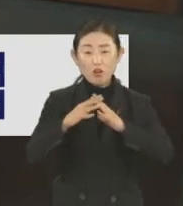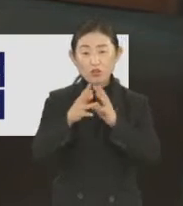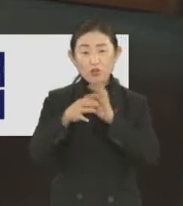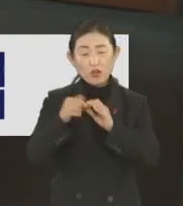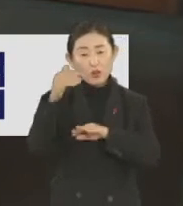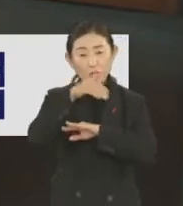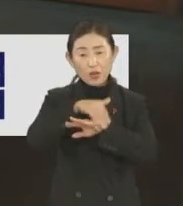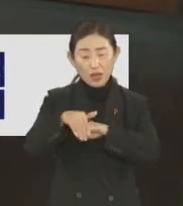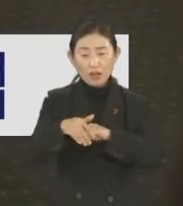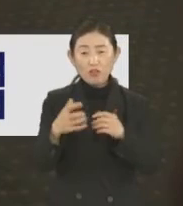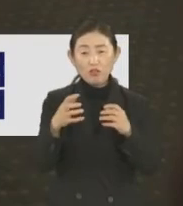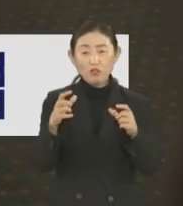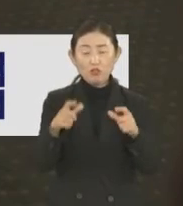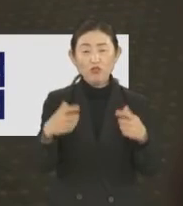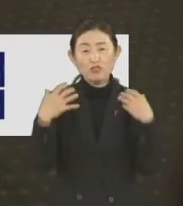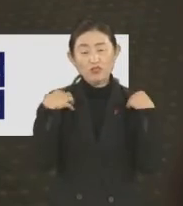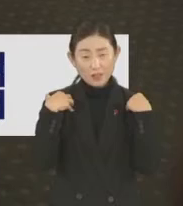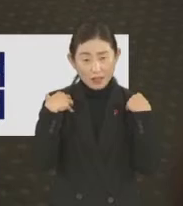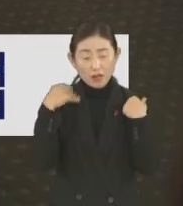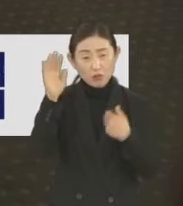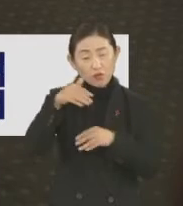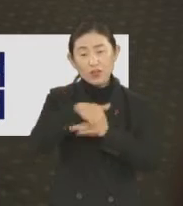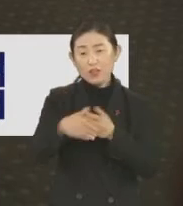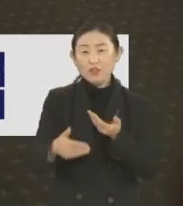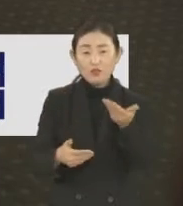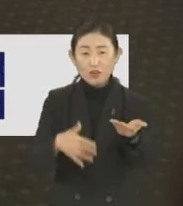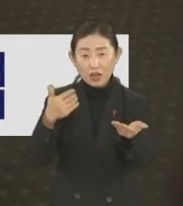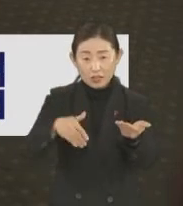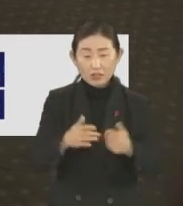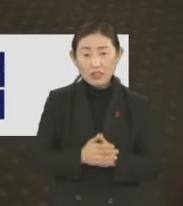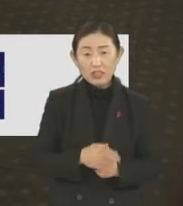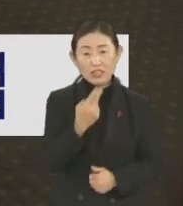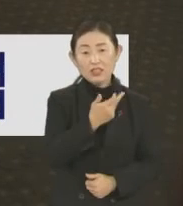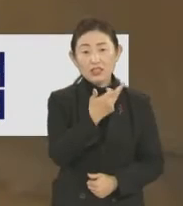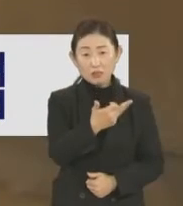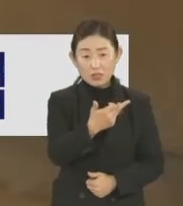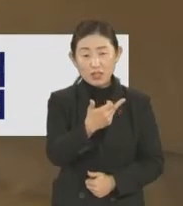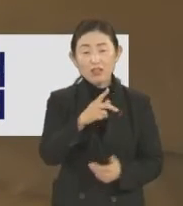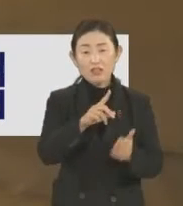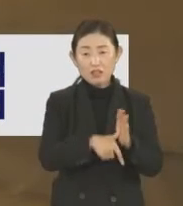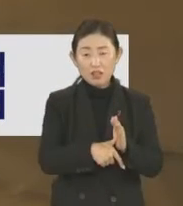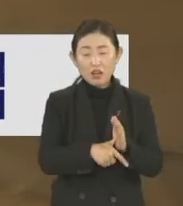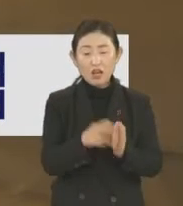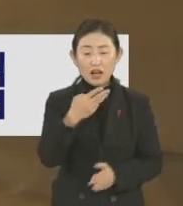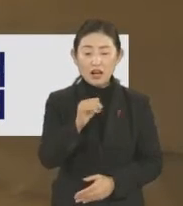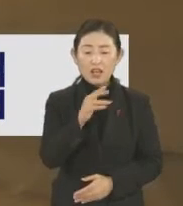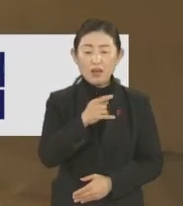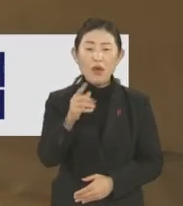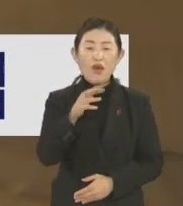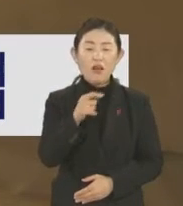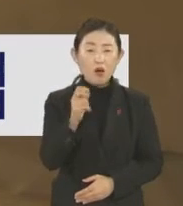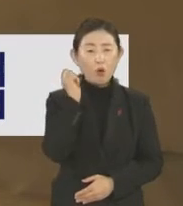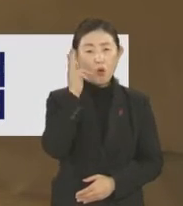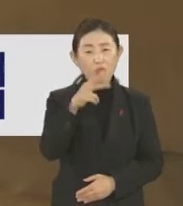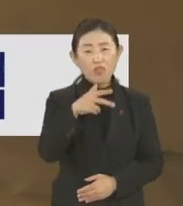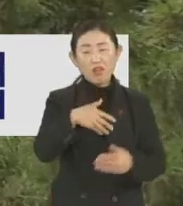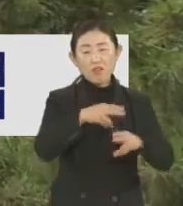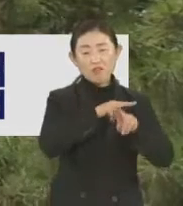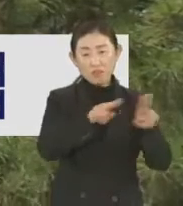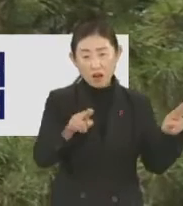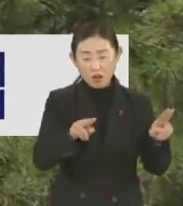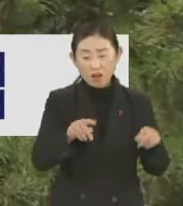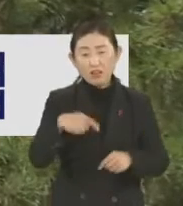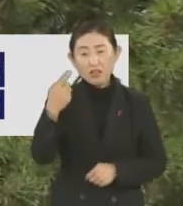사업계획을 제출하지 않은 상태입니다 지난 2017년에는 호텔 리베라 유성이 문을 닫고 다음 해에도